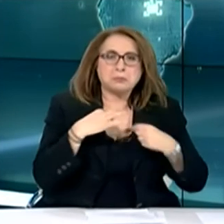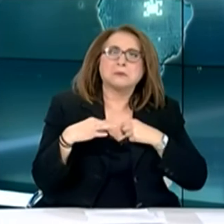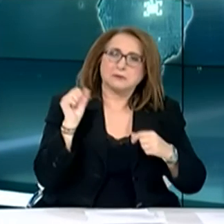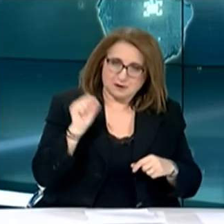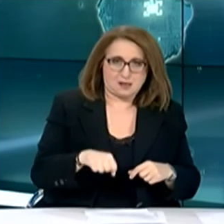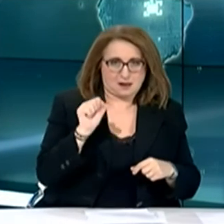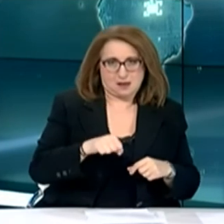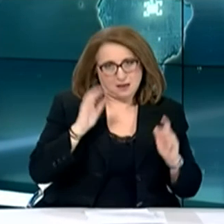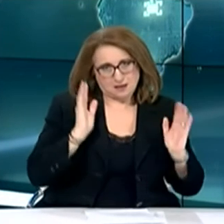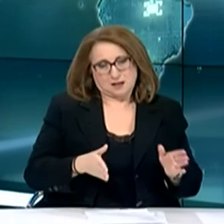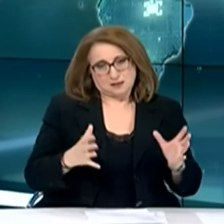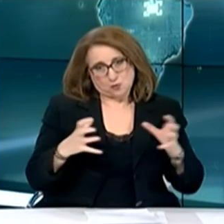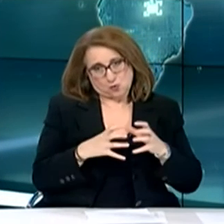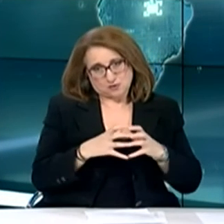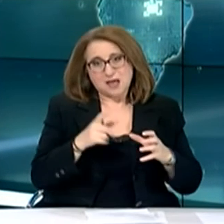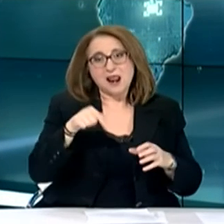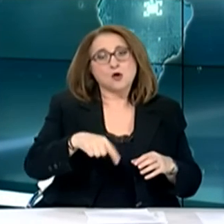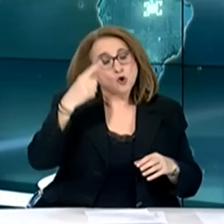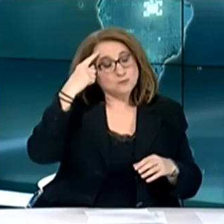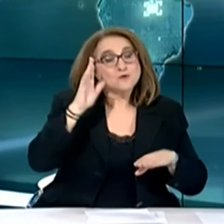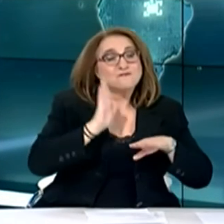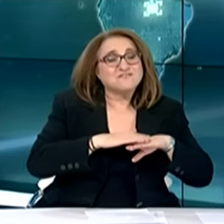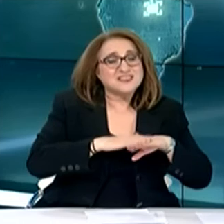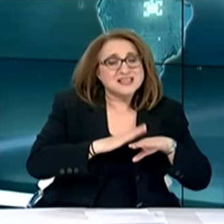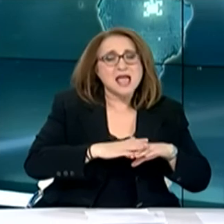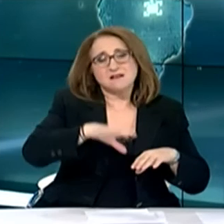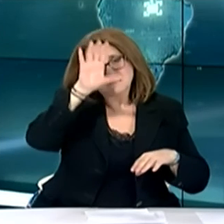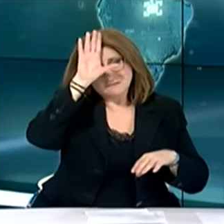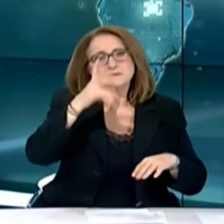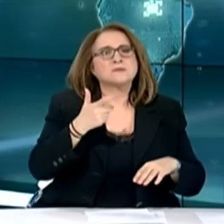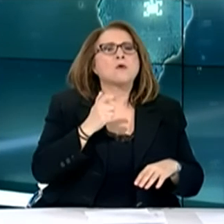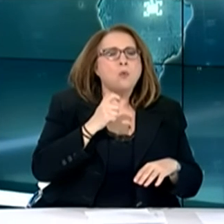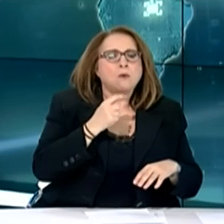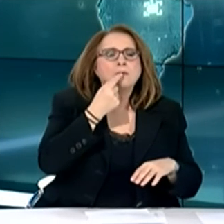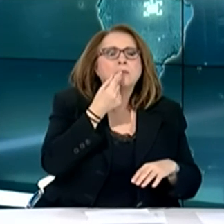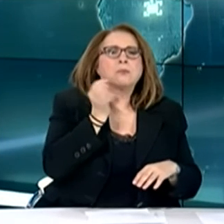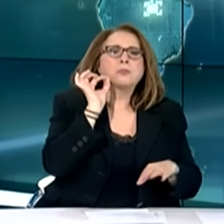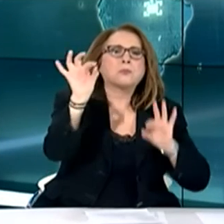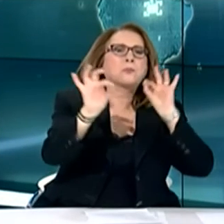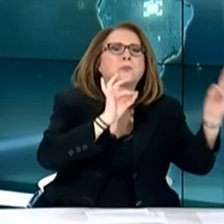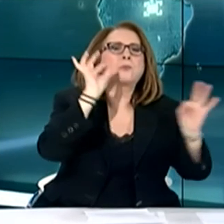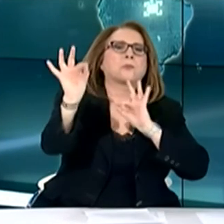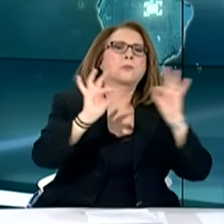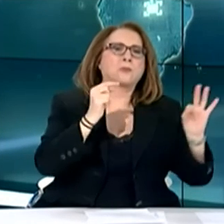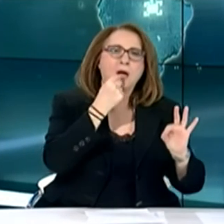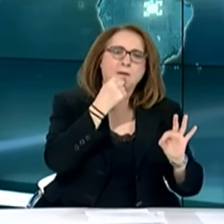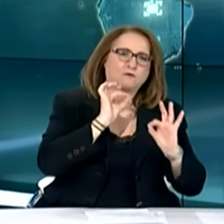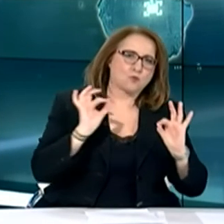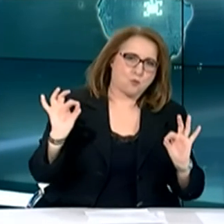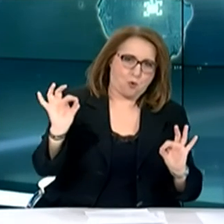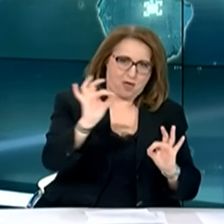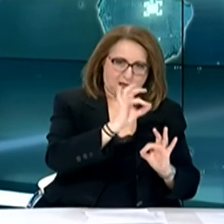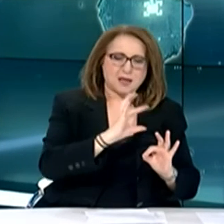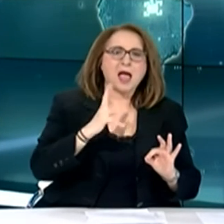ότι αυτή τη στιγμή ο κύριος τρόπος μετάδοσης είναι τα αεροσταγονίδια. Παρ' όλα αυτά, υπάρχουν όλο και περισσότερο οδηγίες από επιστημονικούς οργανισμούς